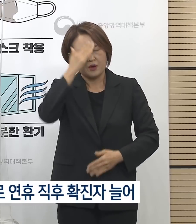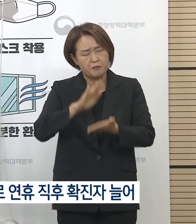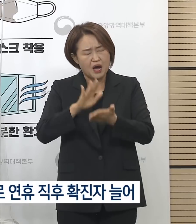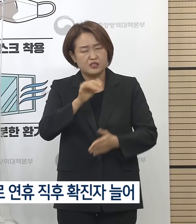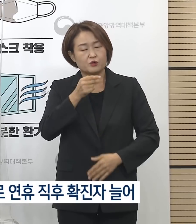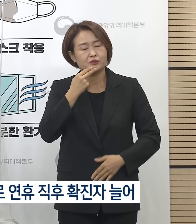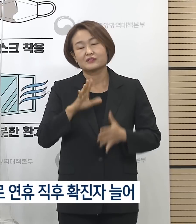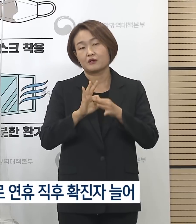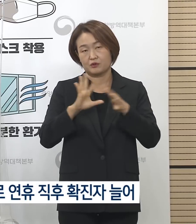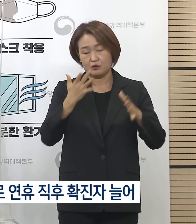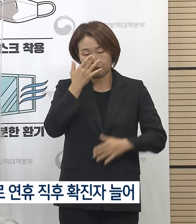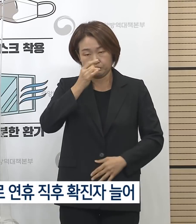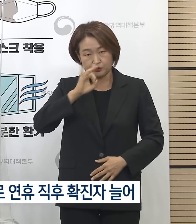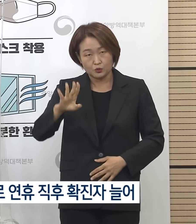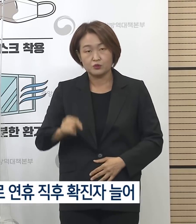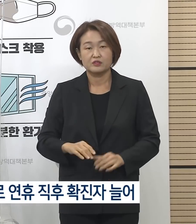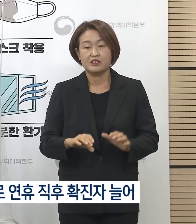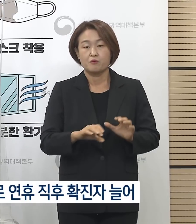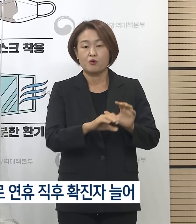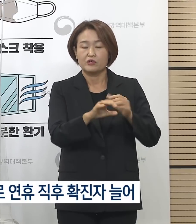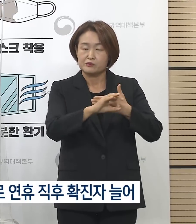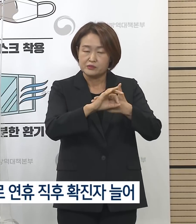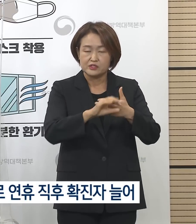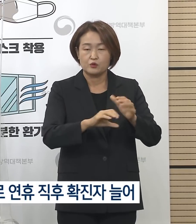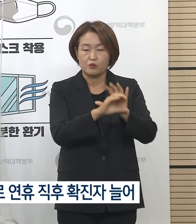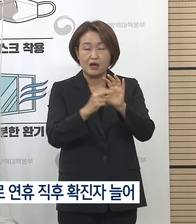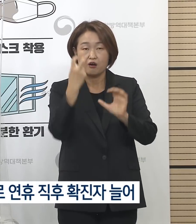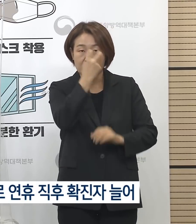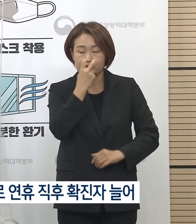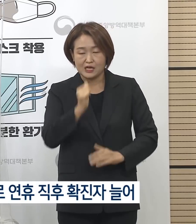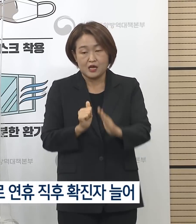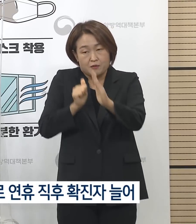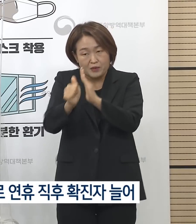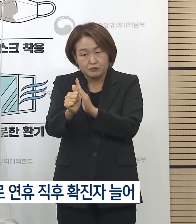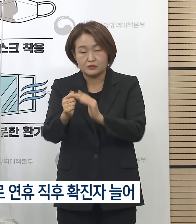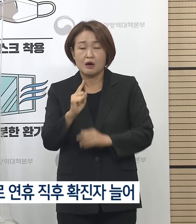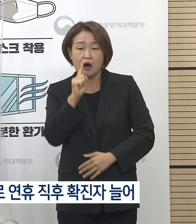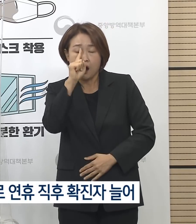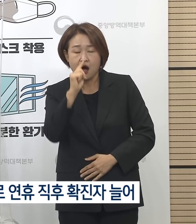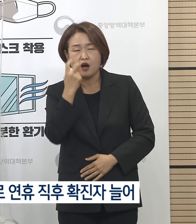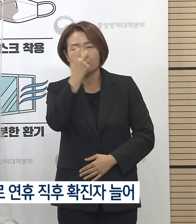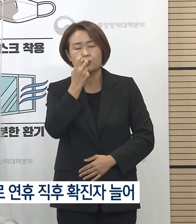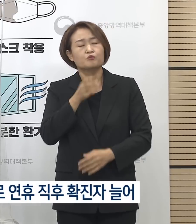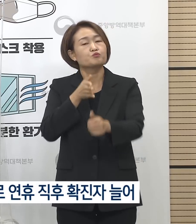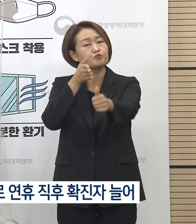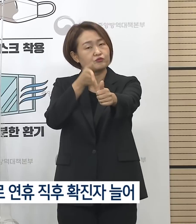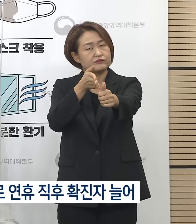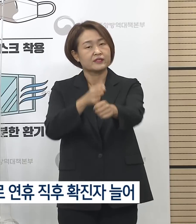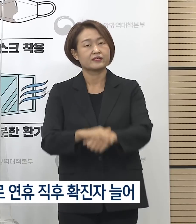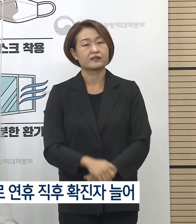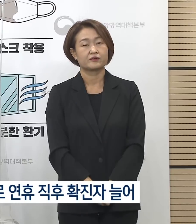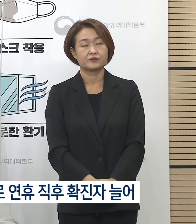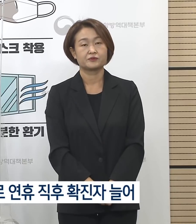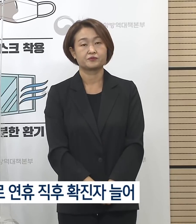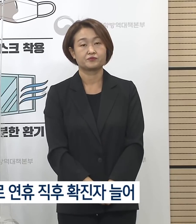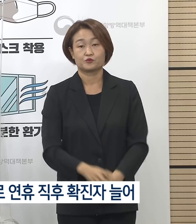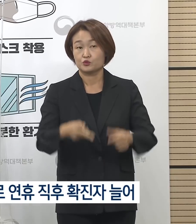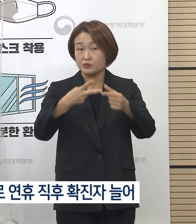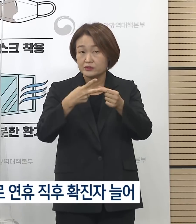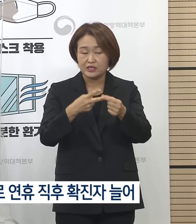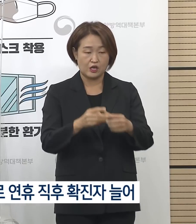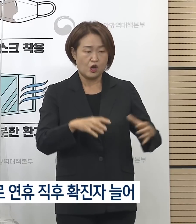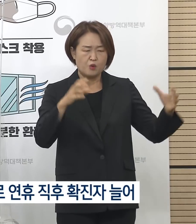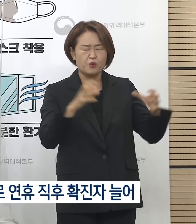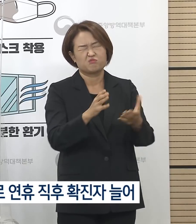가까운 선별진료소 또는 임시선별검사소에 방문하여 검사를 받아주실 것을 요청을 드립니다. 두 번째,